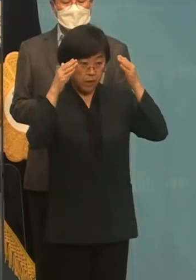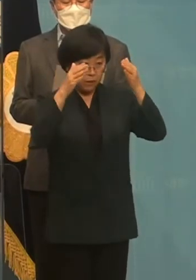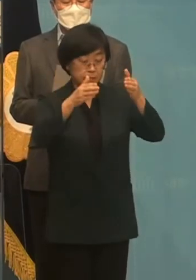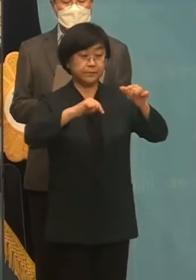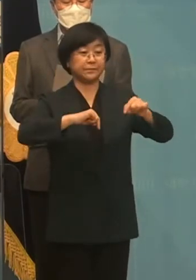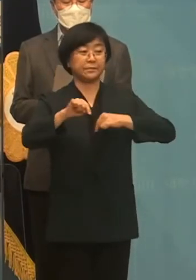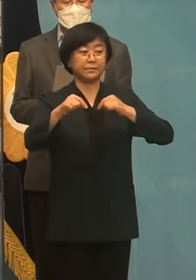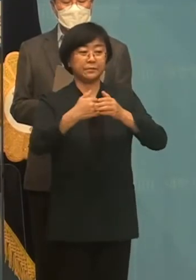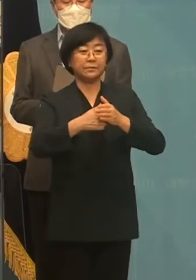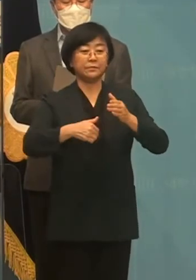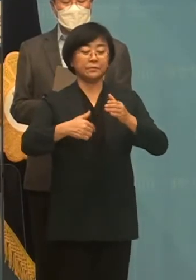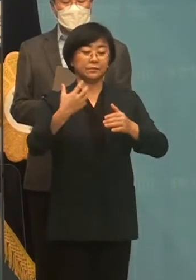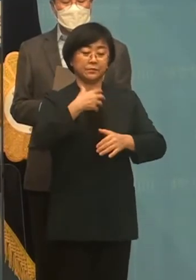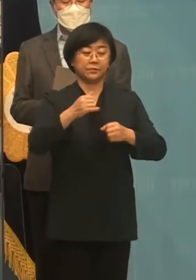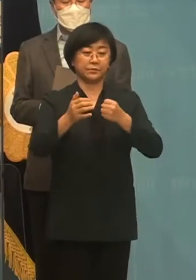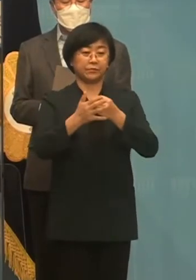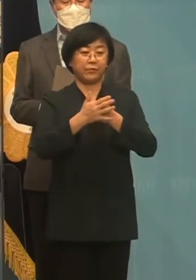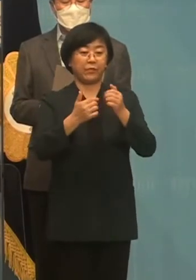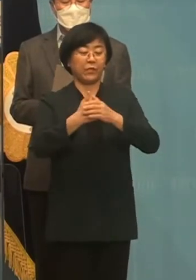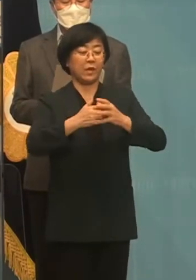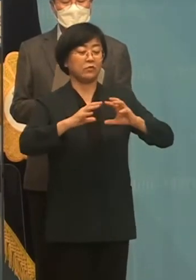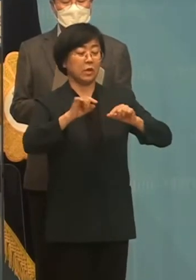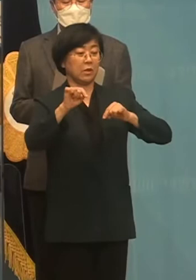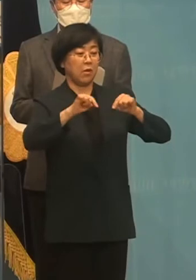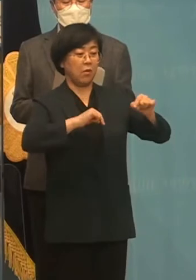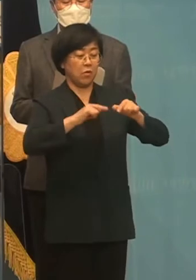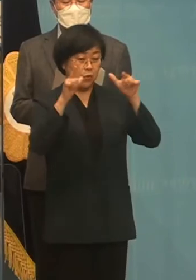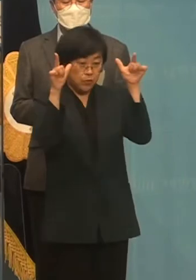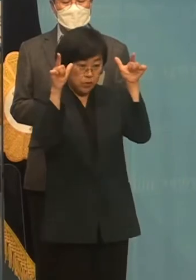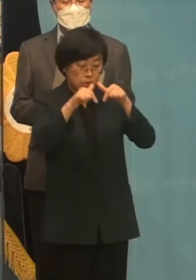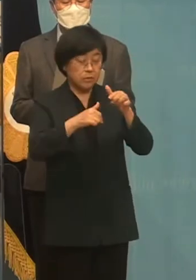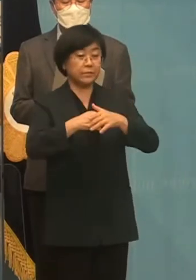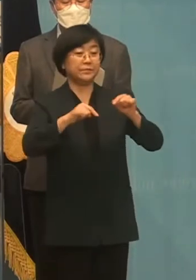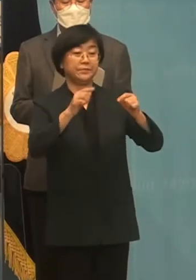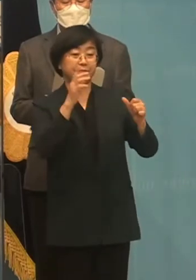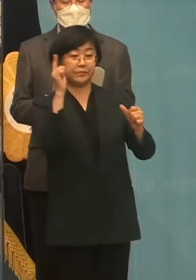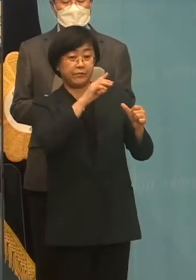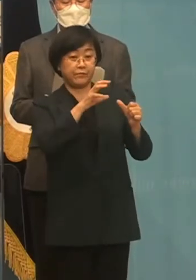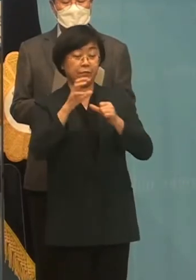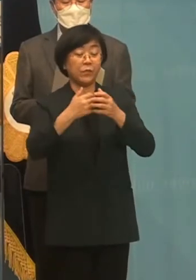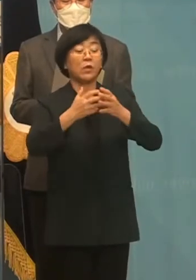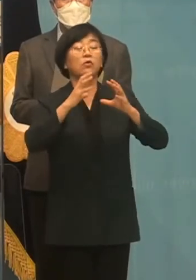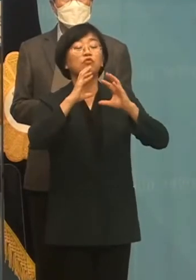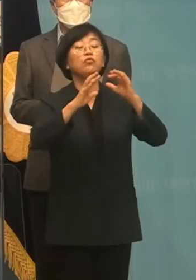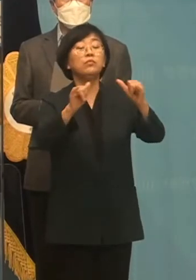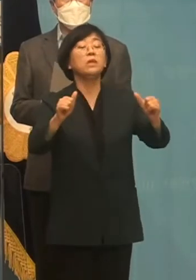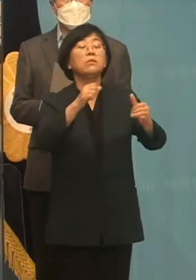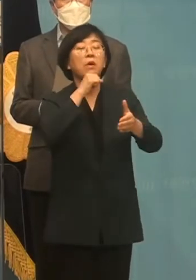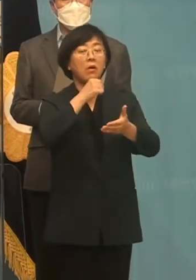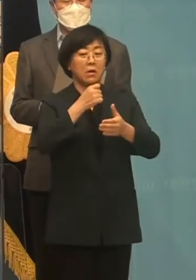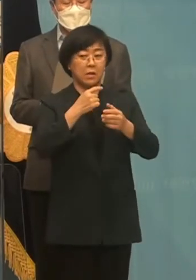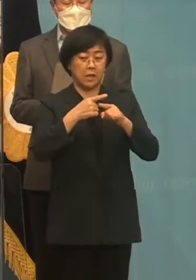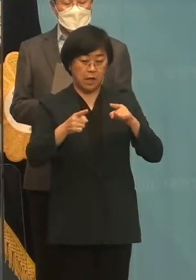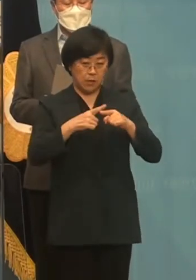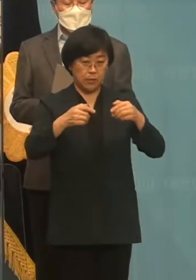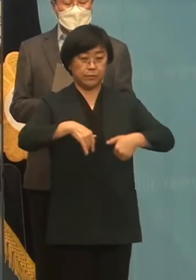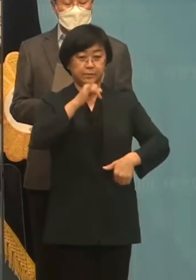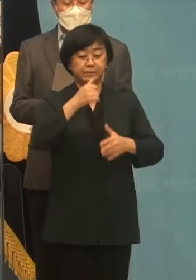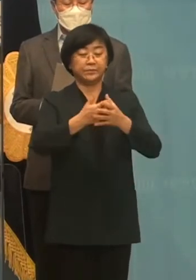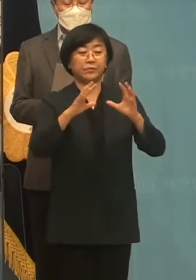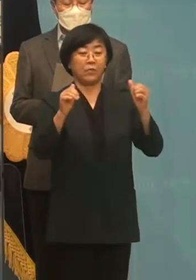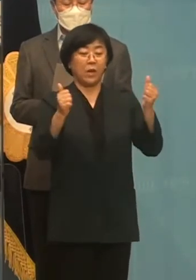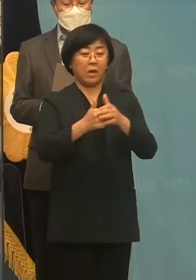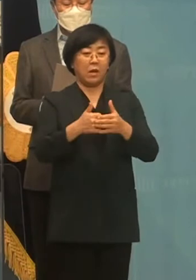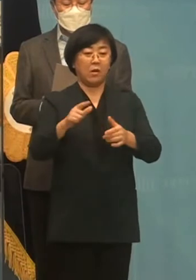한다면 일부에서 우려하는 의정활동 위축, 정치적 악용 역시 국민이 평가해 주실 것입니다.